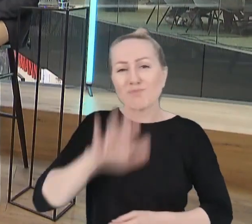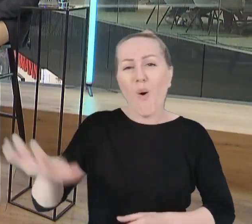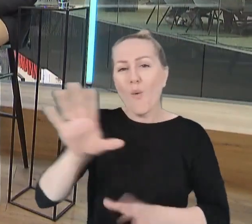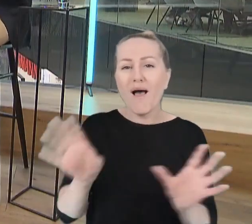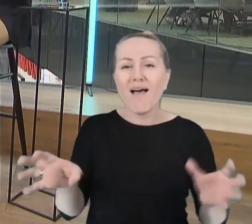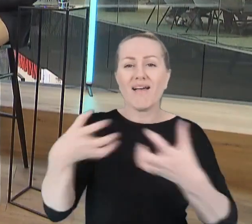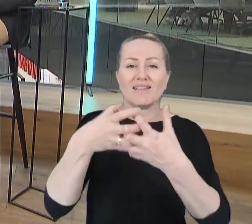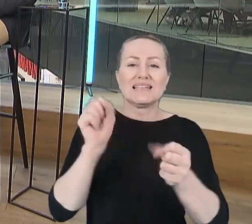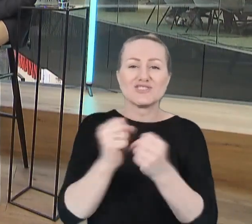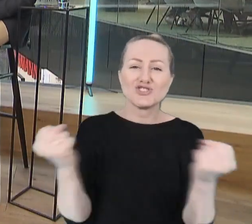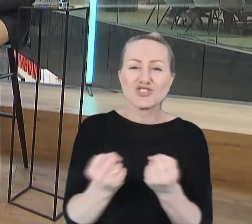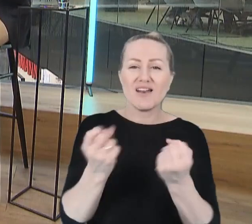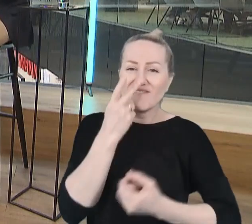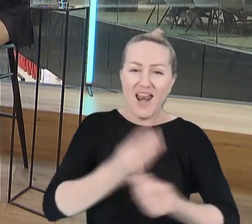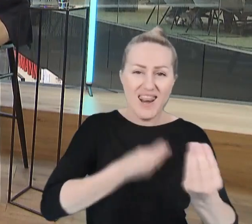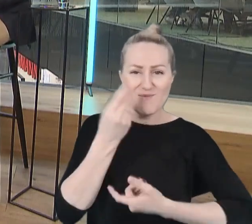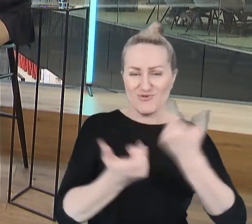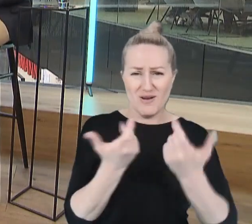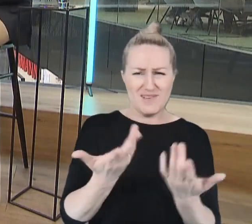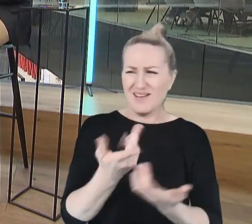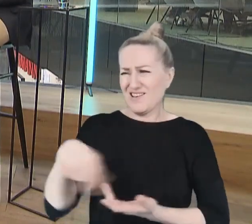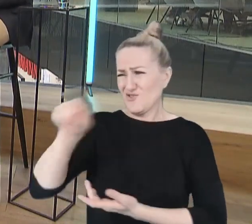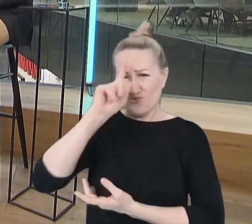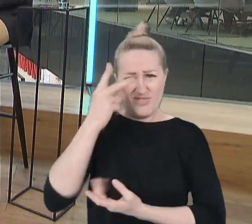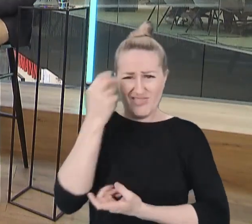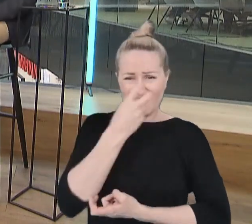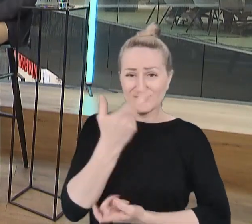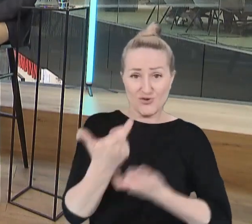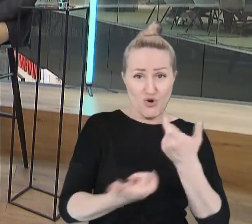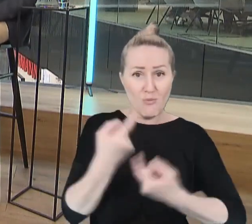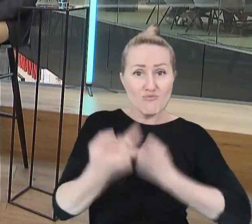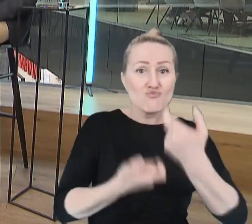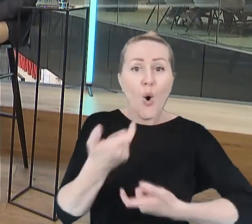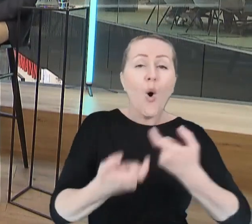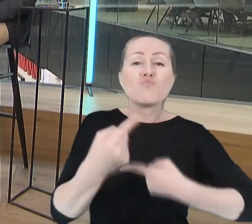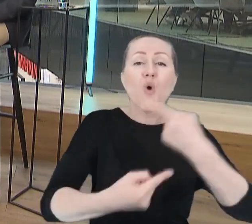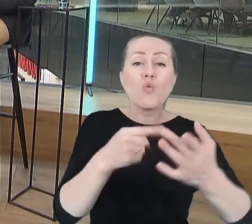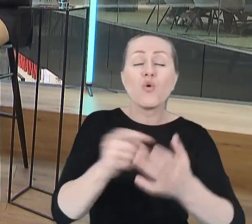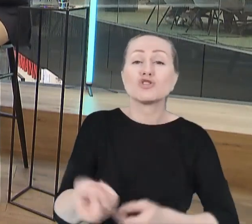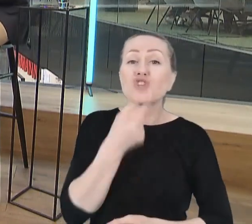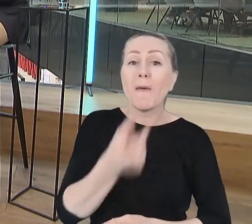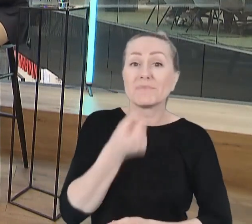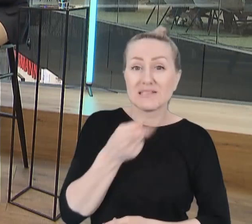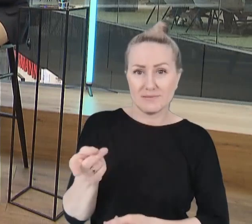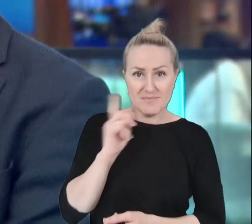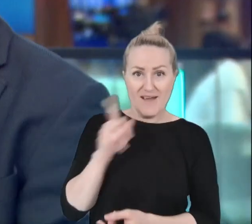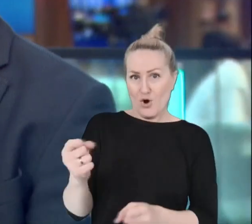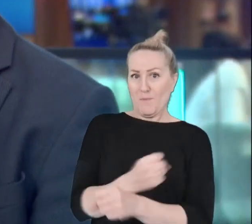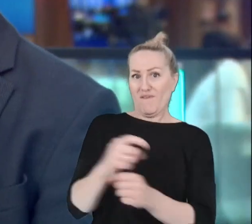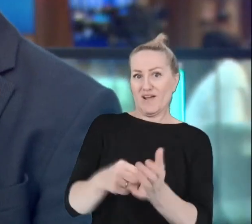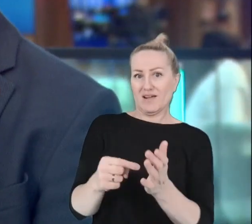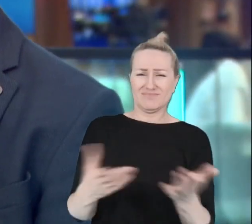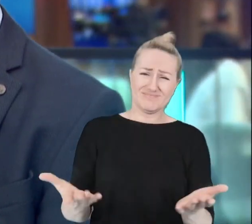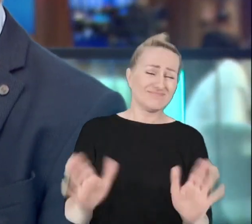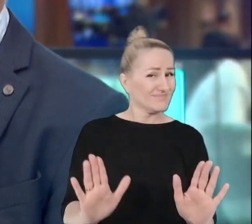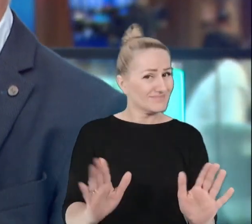że coś lepiej robi. To w ogóle kogo to obchodzi, tak? Produkowanie chipsów, to jest poważna sprawa. Więc i mamy taki sam problem właśnie z